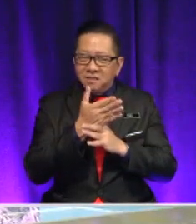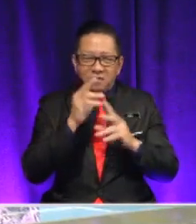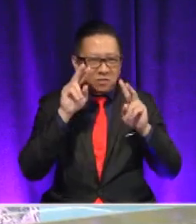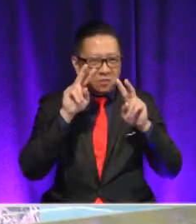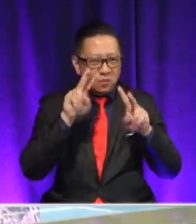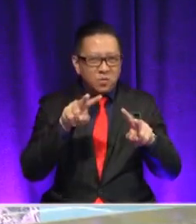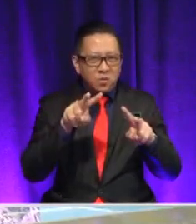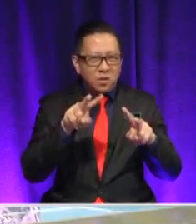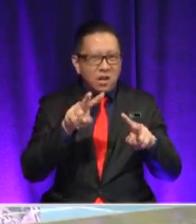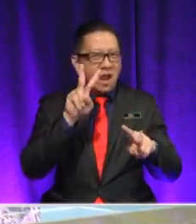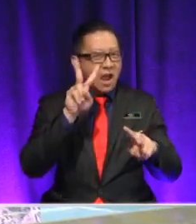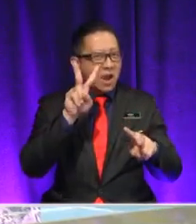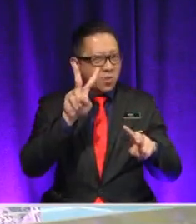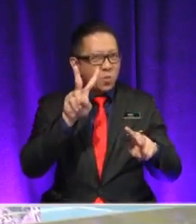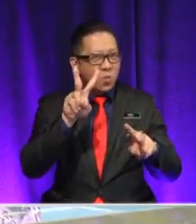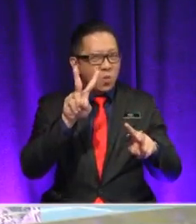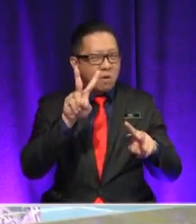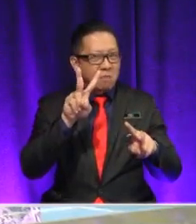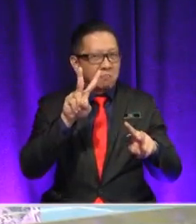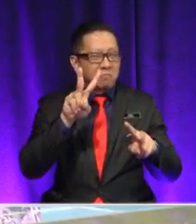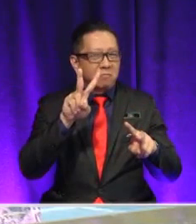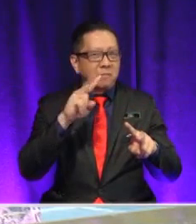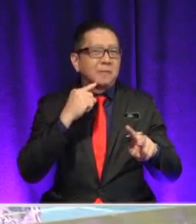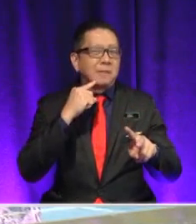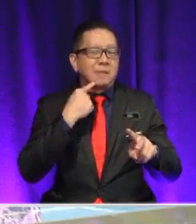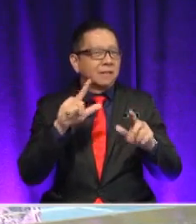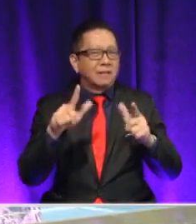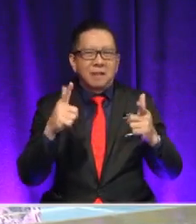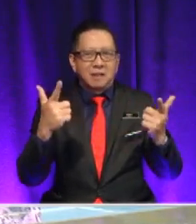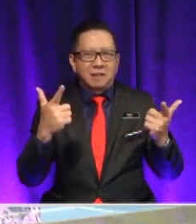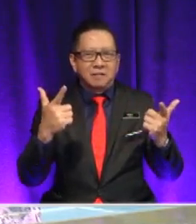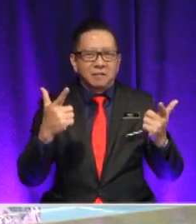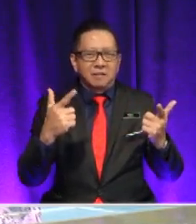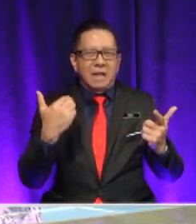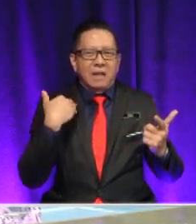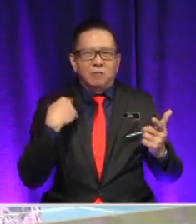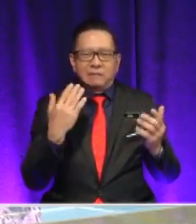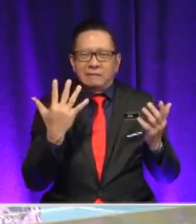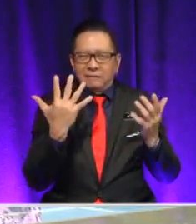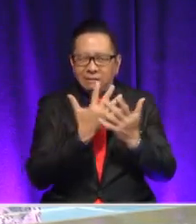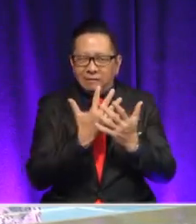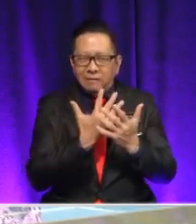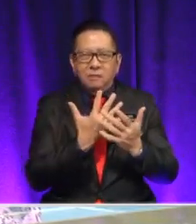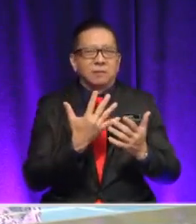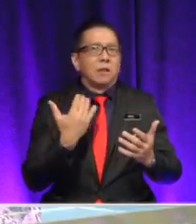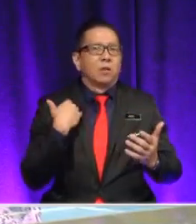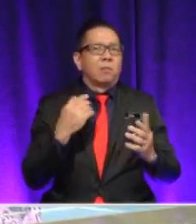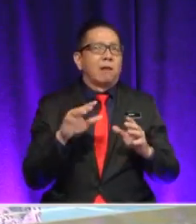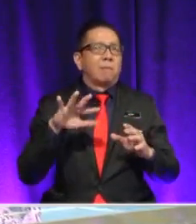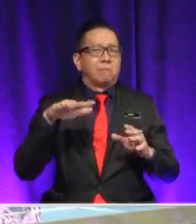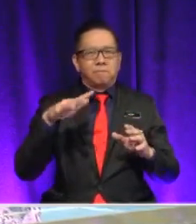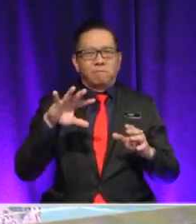dua kepekatan warna yang berbeda dengan kita sama adik kita menambah karena kita tambah